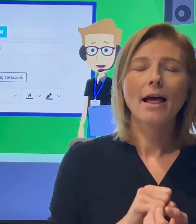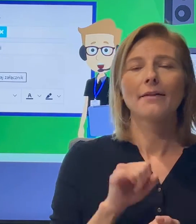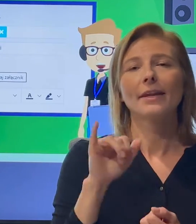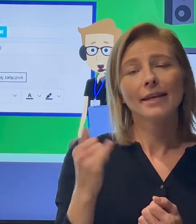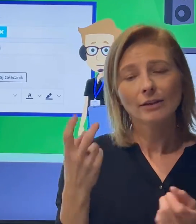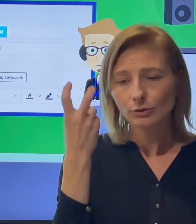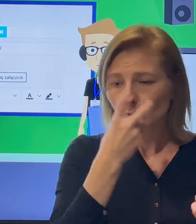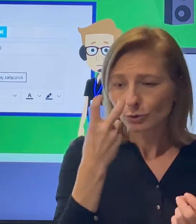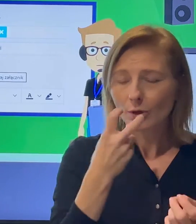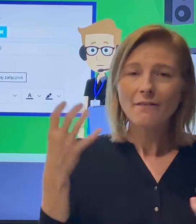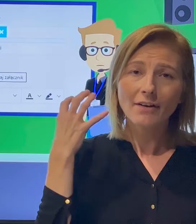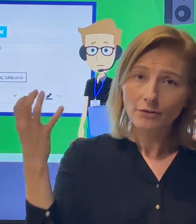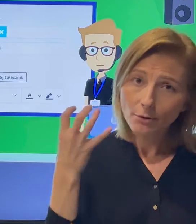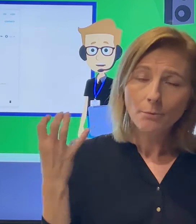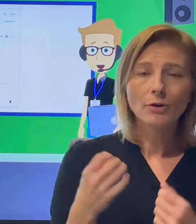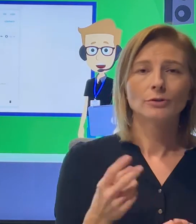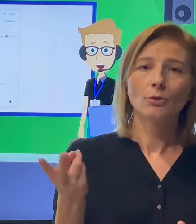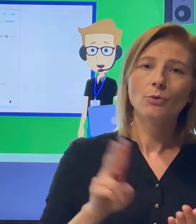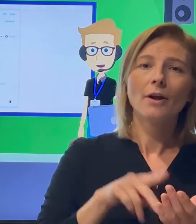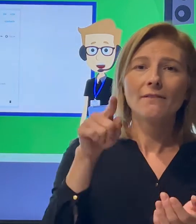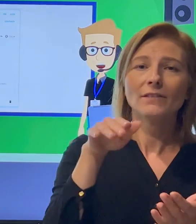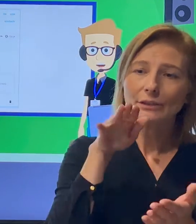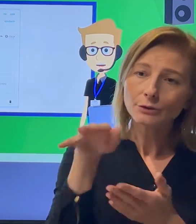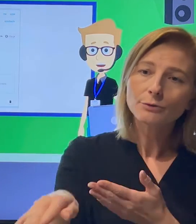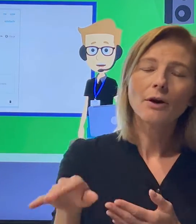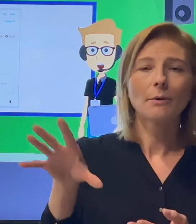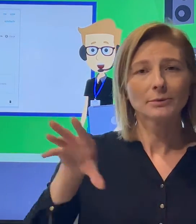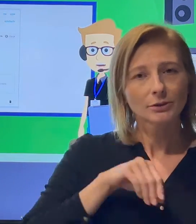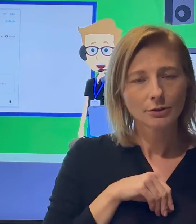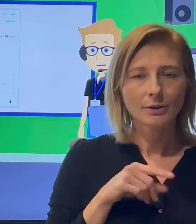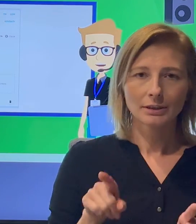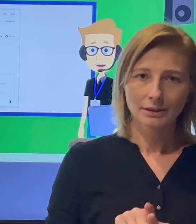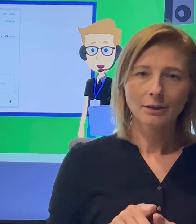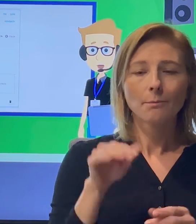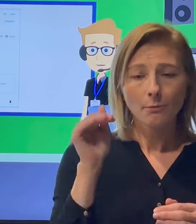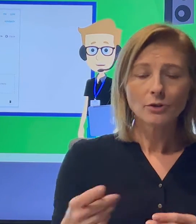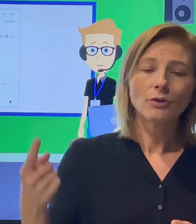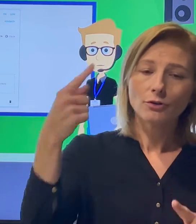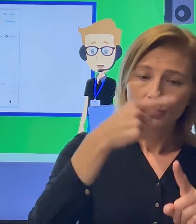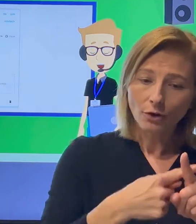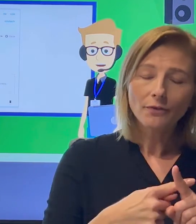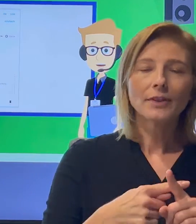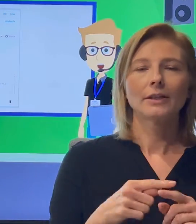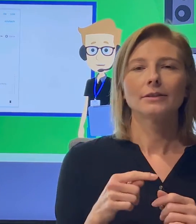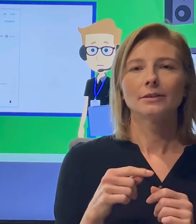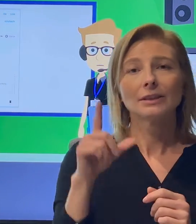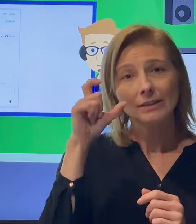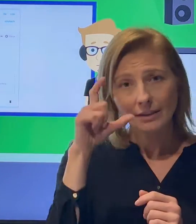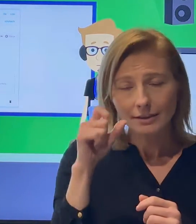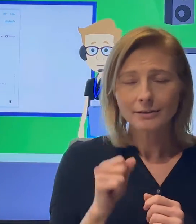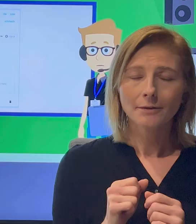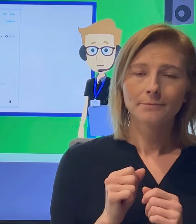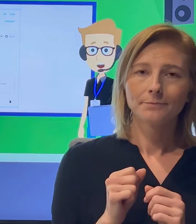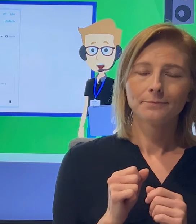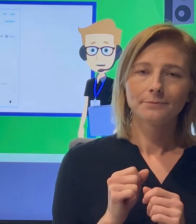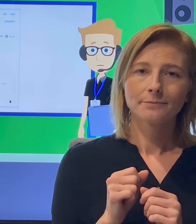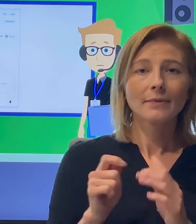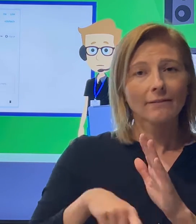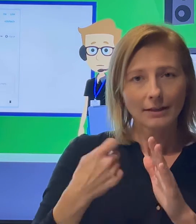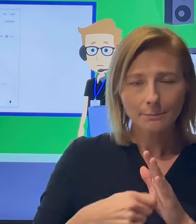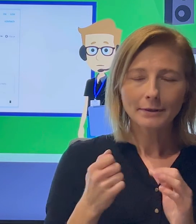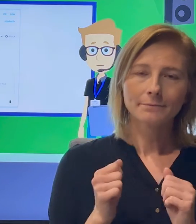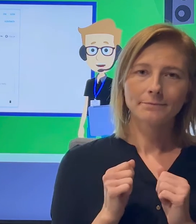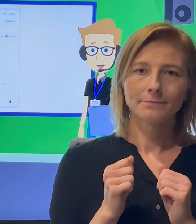i szukanie wiadomości. Do wiadomości mailowych możesz również dołączać załączniki, takie jak zdjęcia,